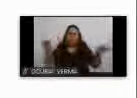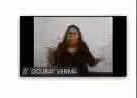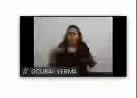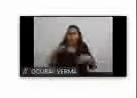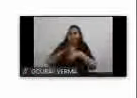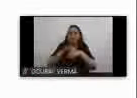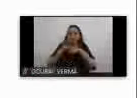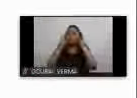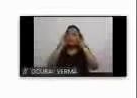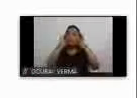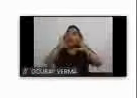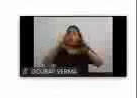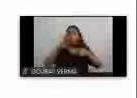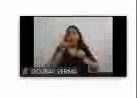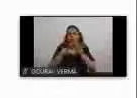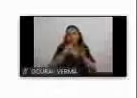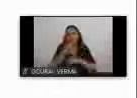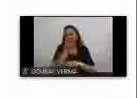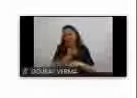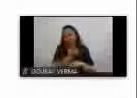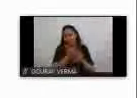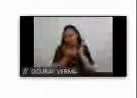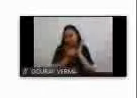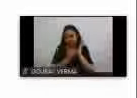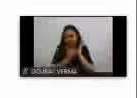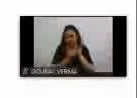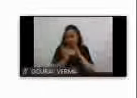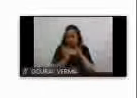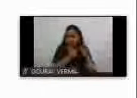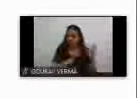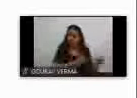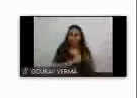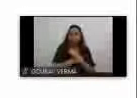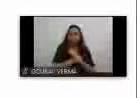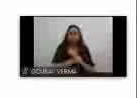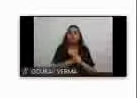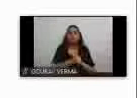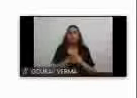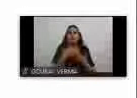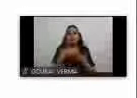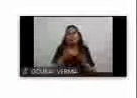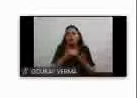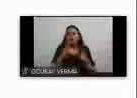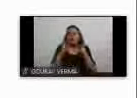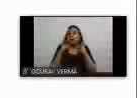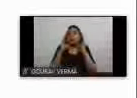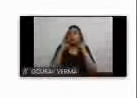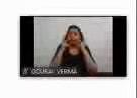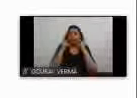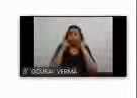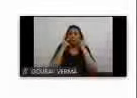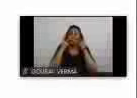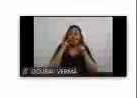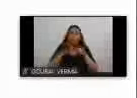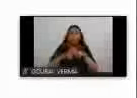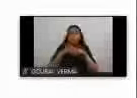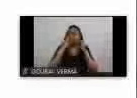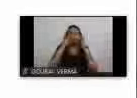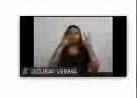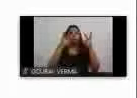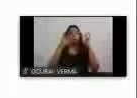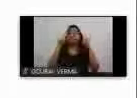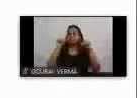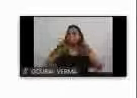इन ऑर्डर टू अंडरस्टैंड वी ऑल्सो नीड टू नो द रिस्क फैक्टर्स फॉर विजन लॉस. इसमें मैं ज्यादा नहीं जा रही हूँ क्योंकि शीला मैम हैज